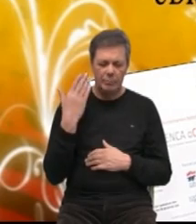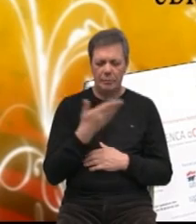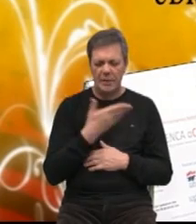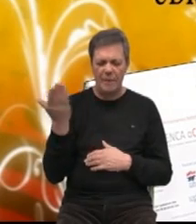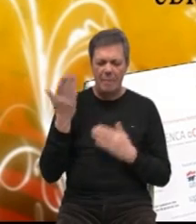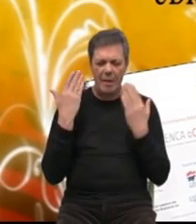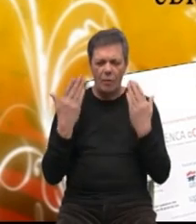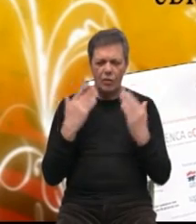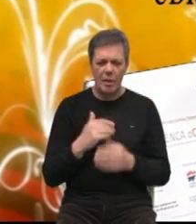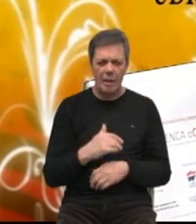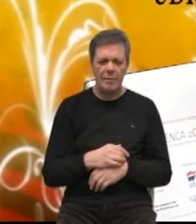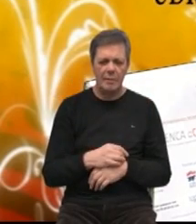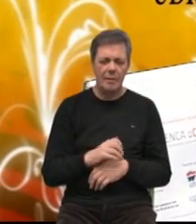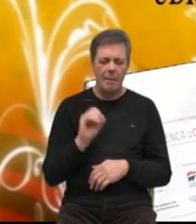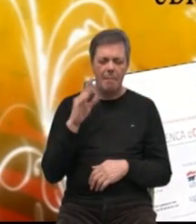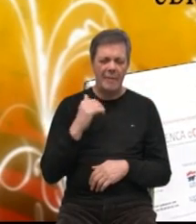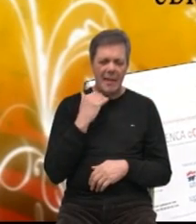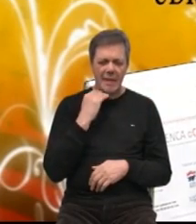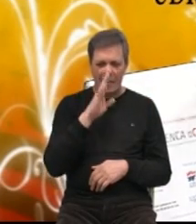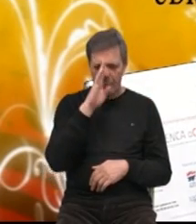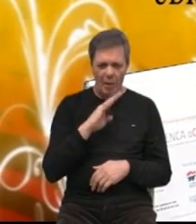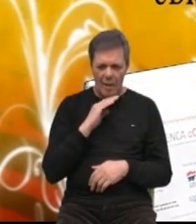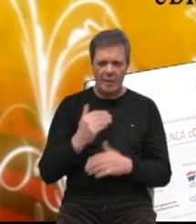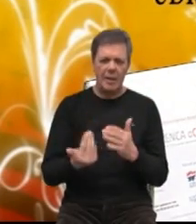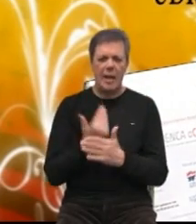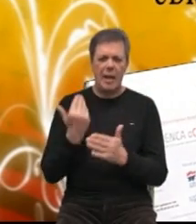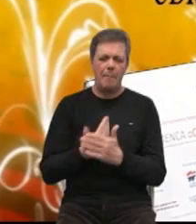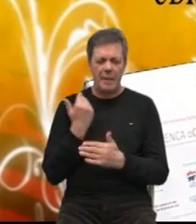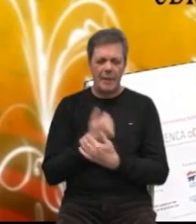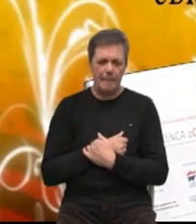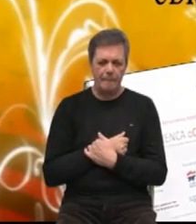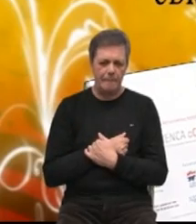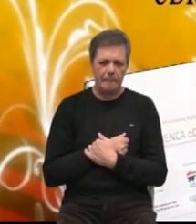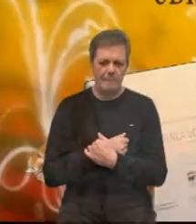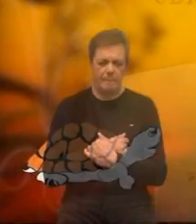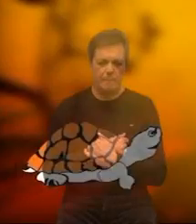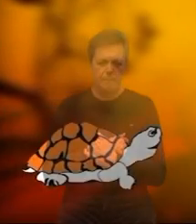hvala svima vama. U 15 sati u ponedjeljak gledajte reprizu.